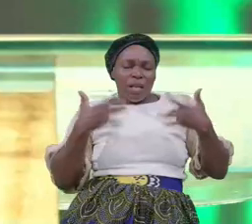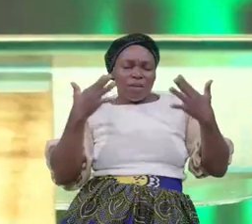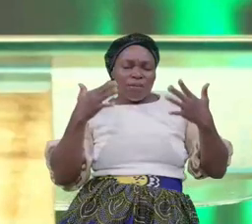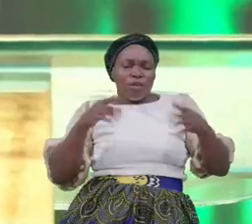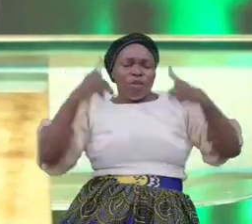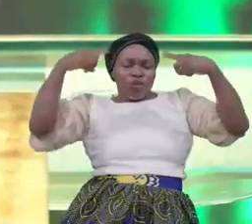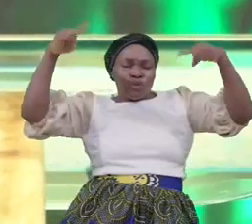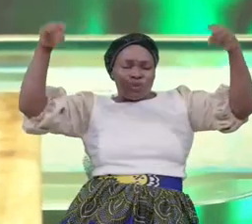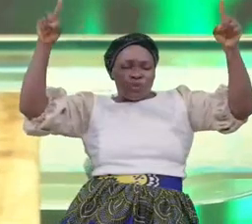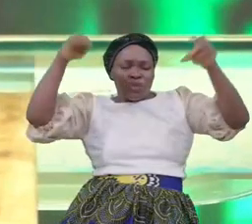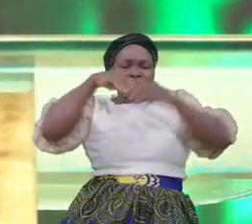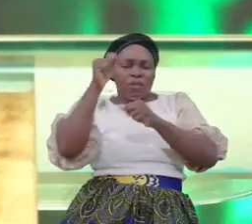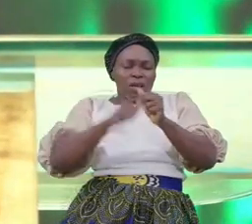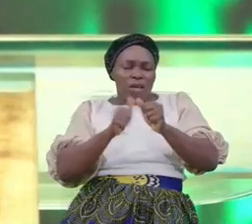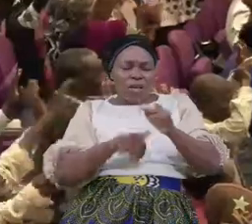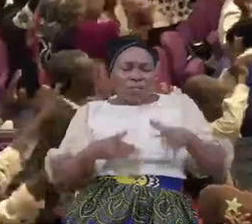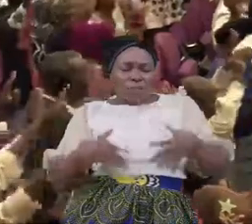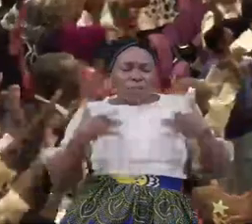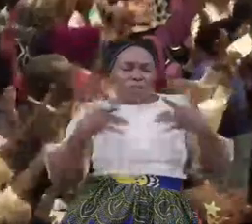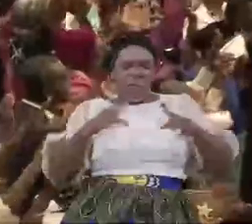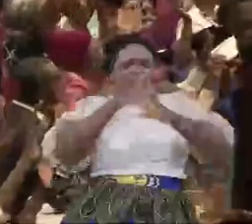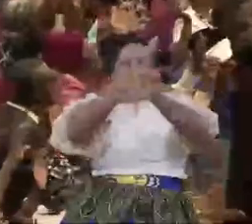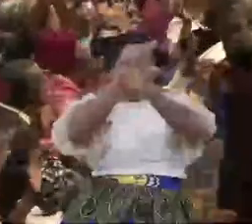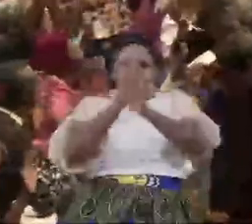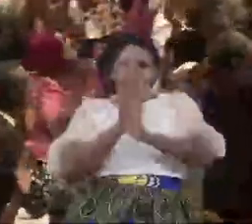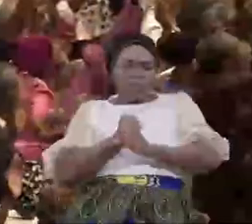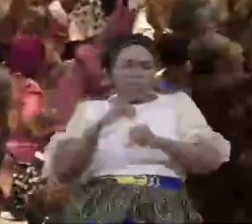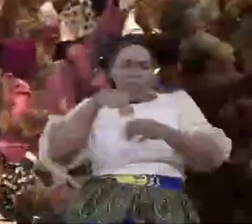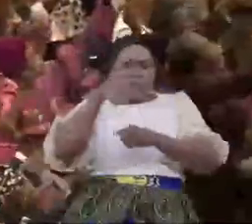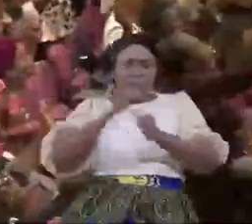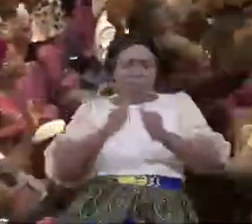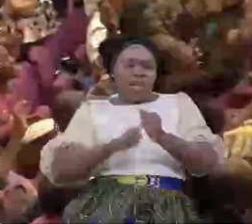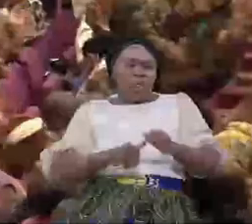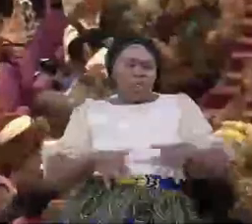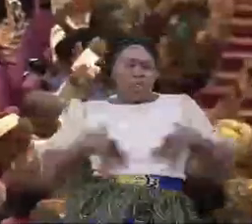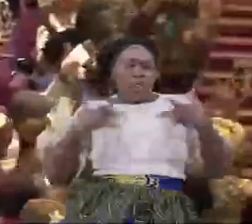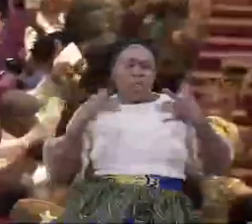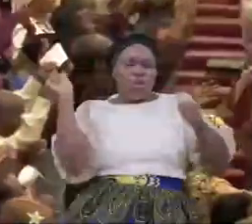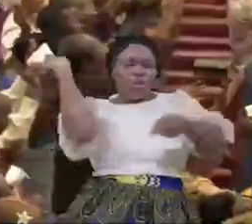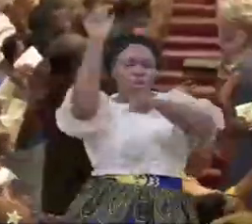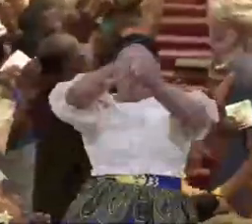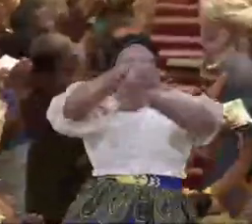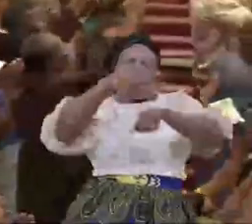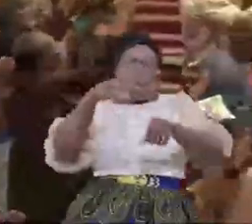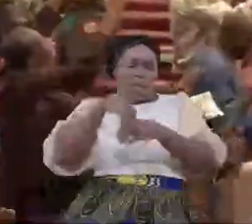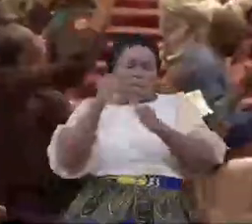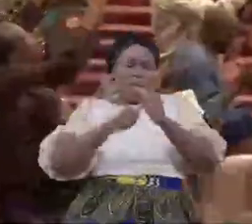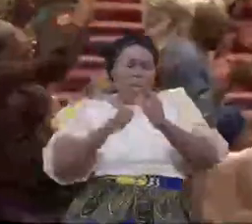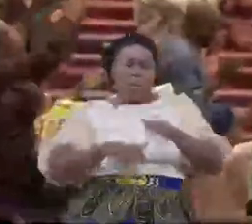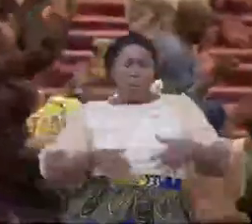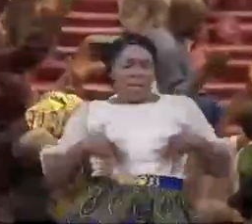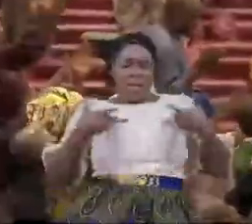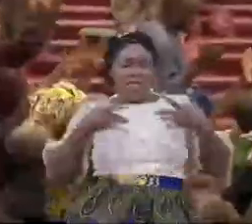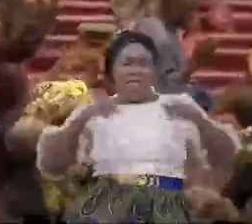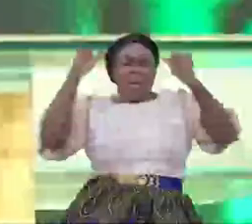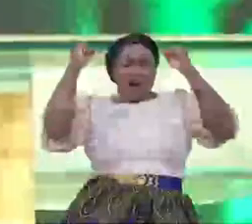vie. Les réalisations dans chaque vie. La victoire dans chaque vie. La puissance dans